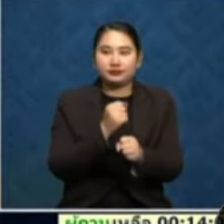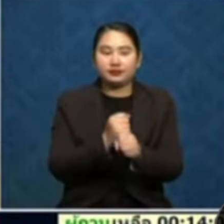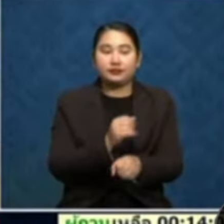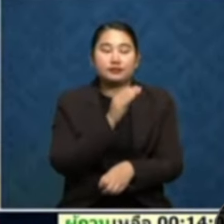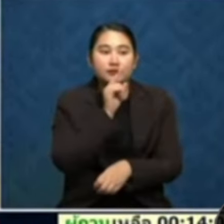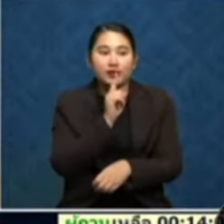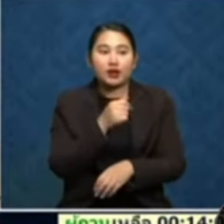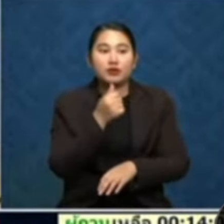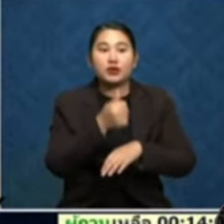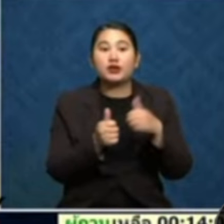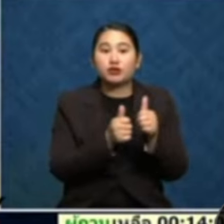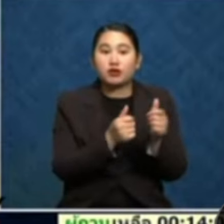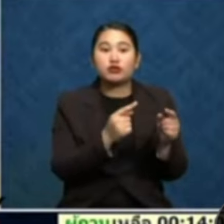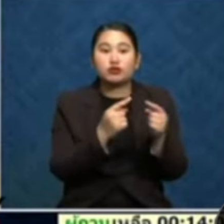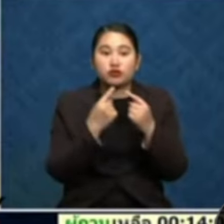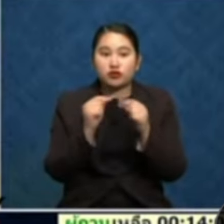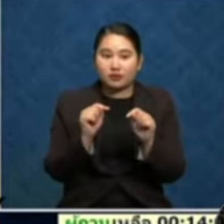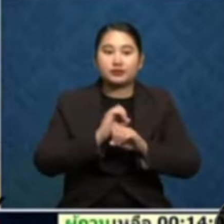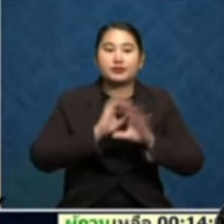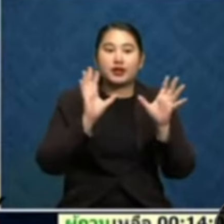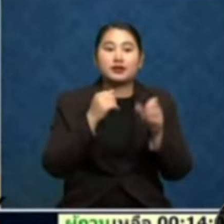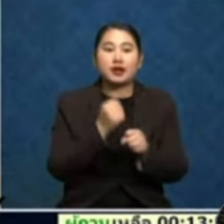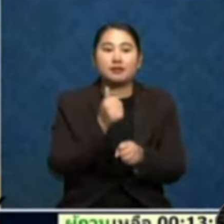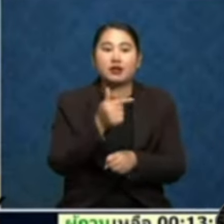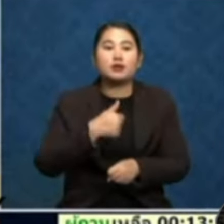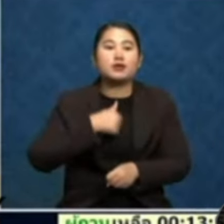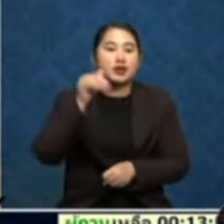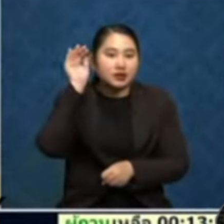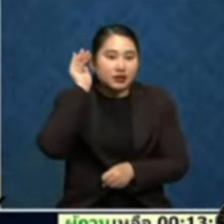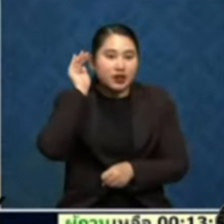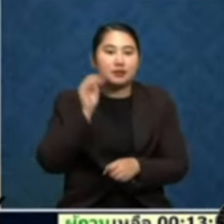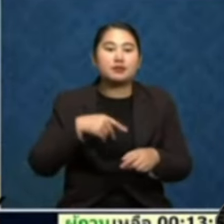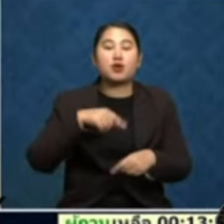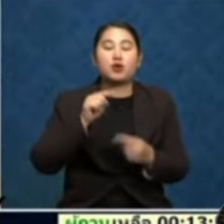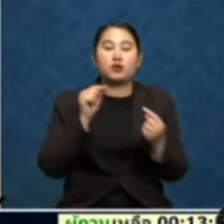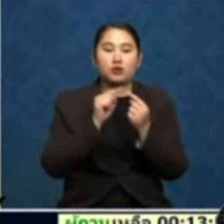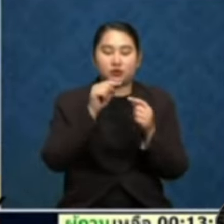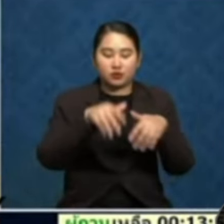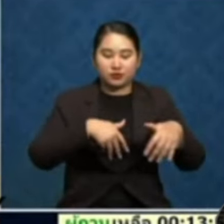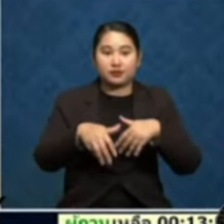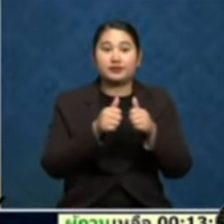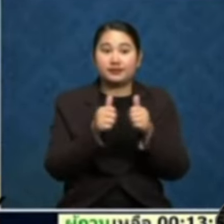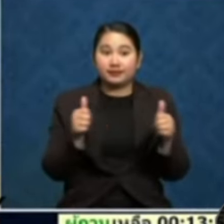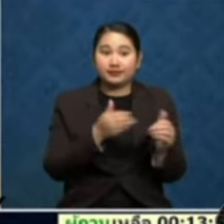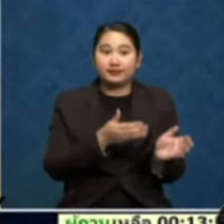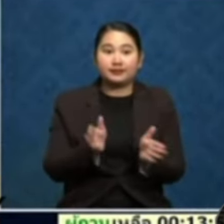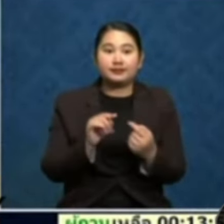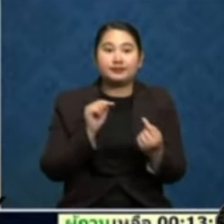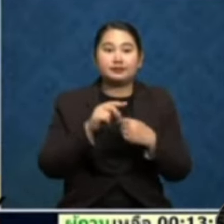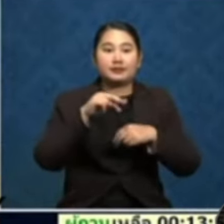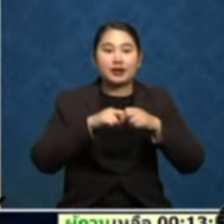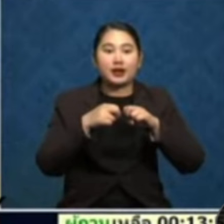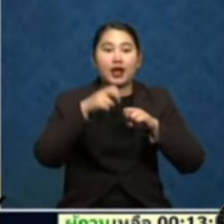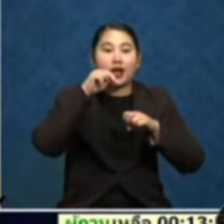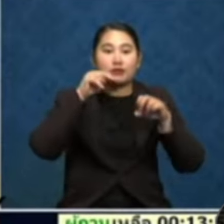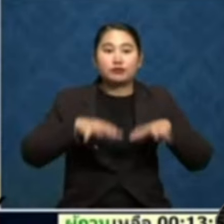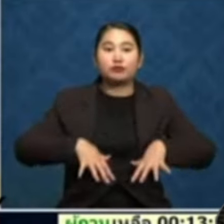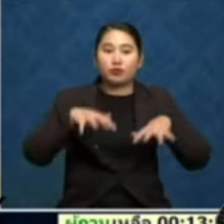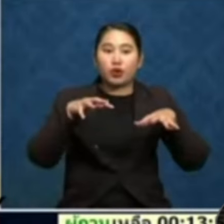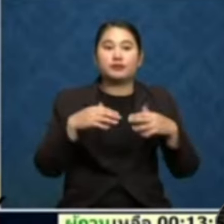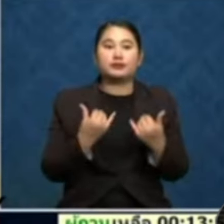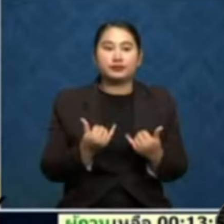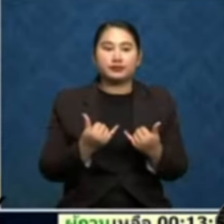ฐมนตรีมีโอกาสได้ตอบชี้แจงให้เกิดความชัดเจนได้ผมก็เชื่อว่าจะเป็นประโยชน์ต่อพ่อแม่พี่น้องประชาชนเนื่องจากภัยพิบัติทางธรรมชาติ